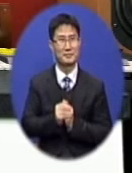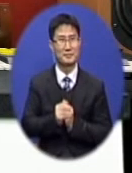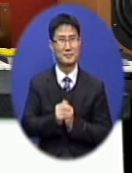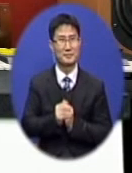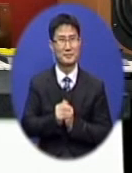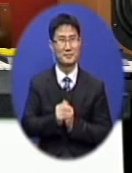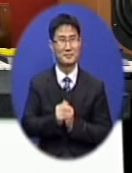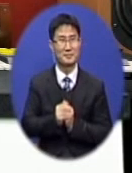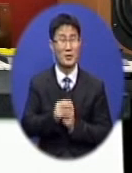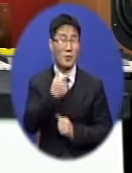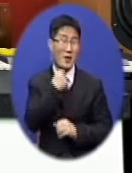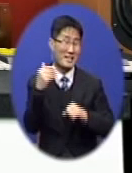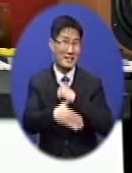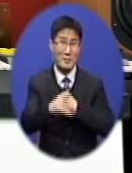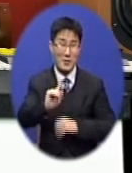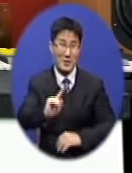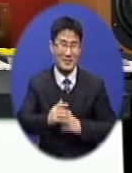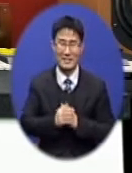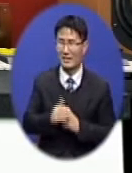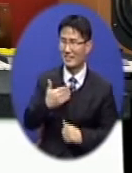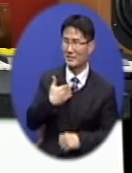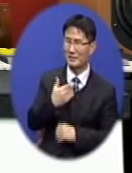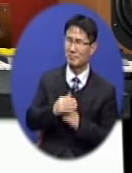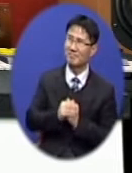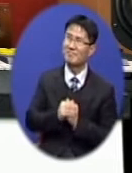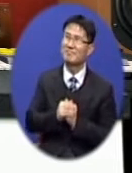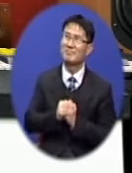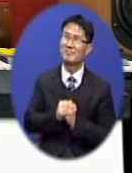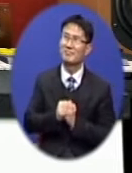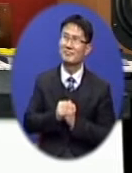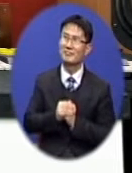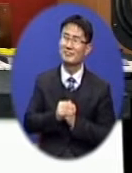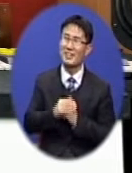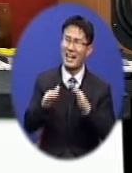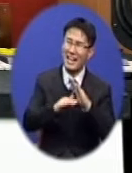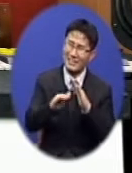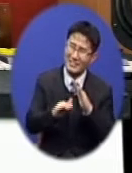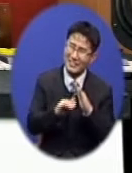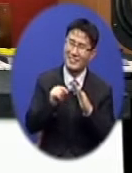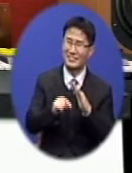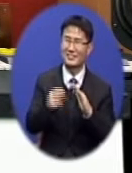어떤 스타일의 여자를 만나고 싶어요? 아 저요? 아 네. 저는 가정적이고 어머 성격